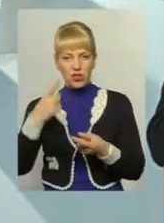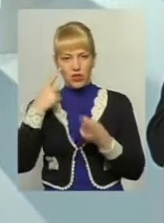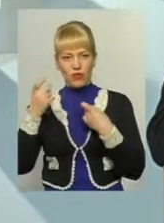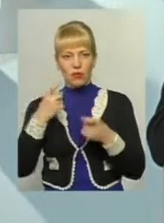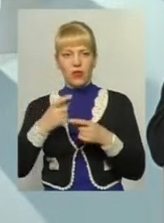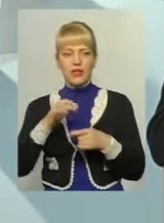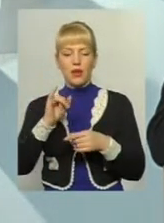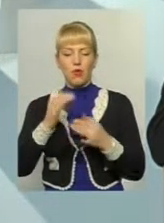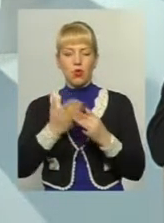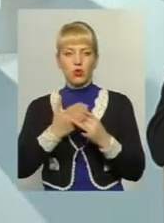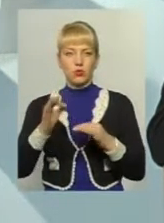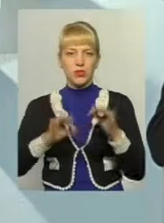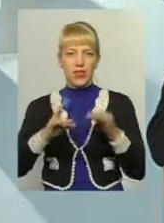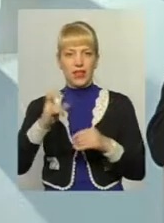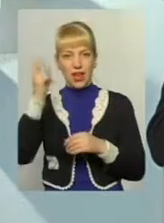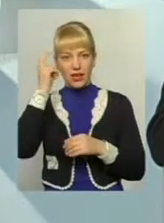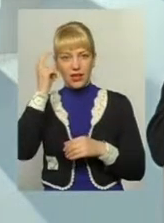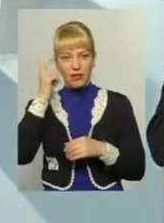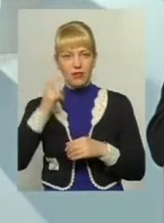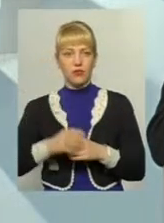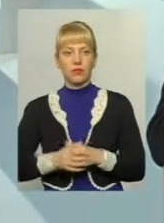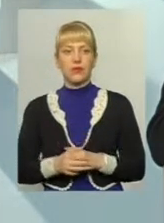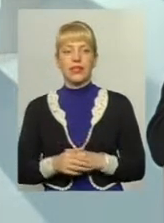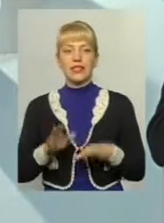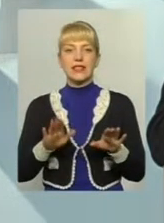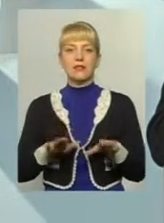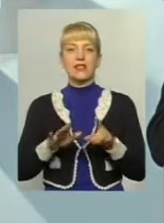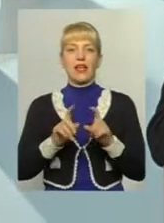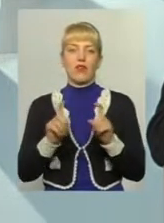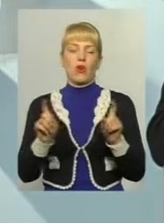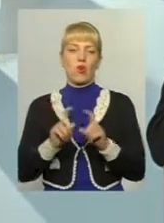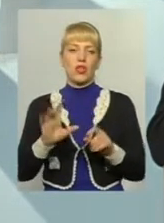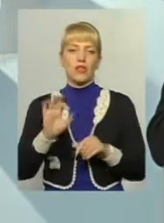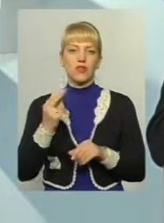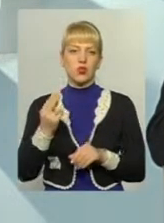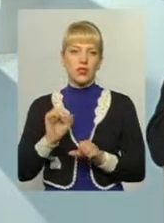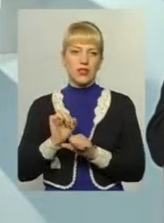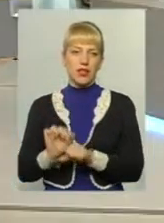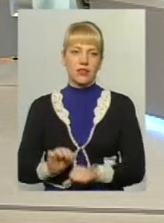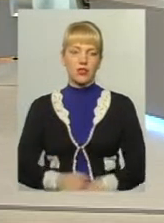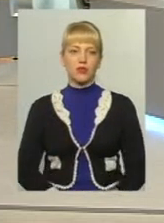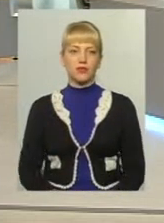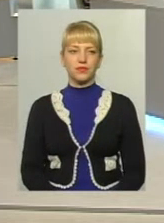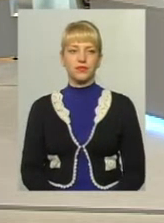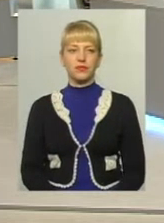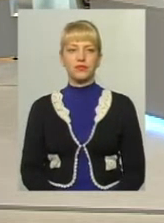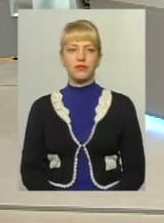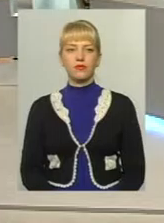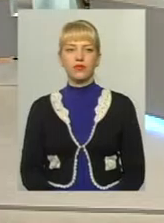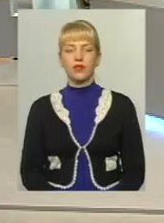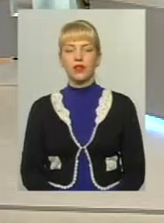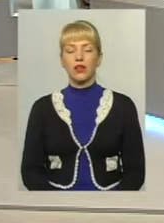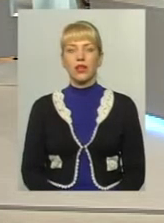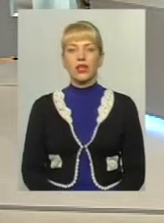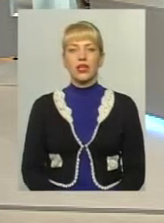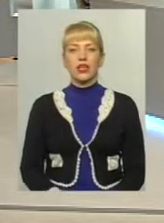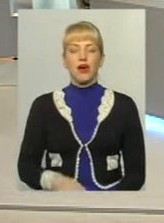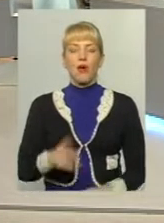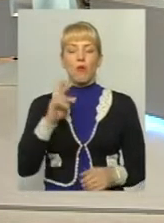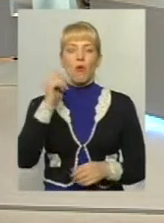роботи. І в плані оформлення субсидіантів, і в плані подачі інформації щодо обсягів відшкодування,